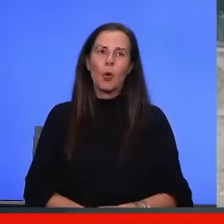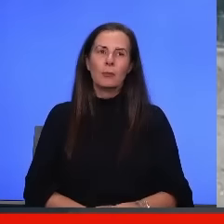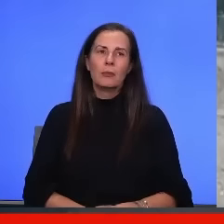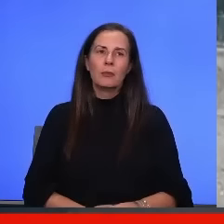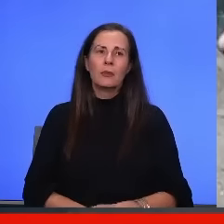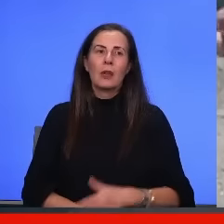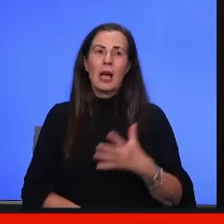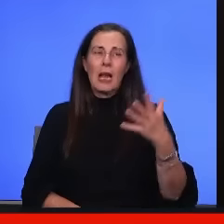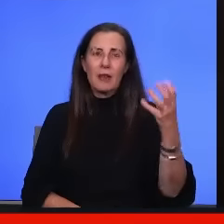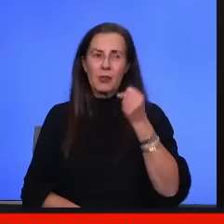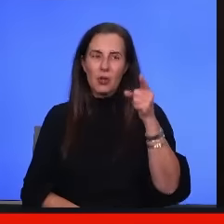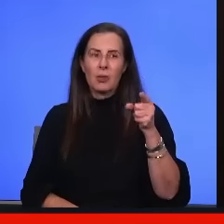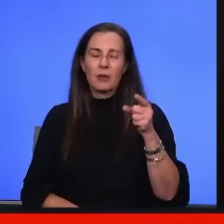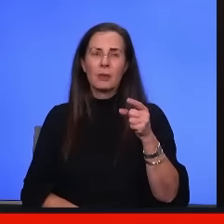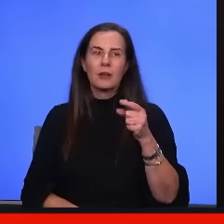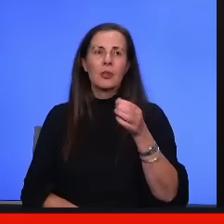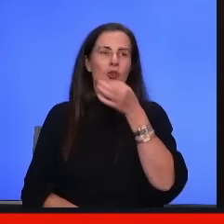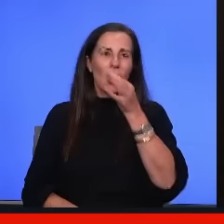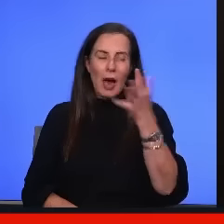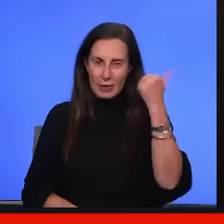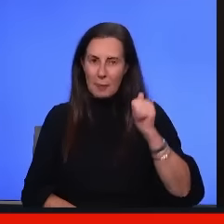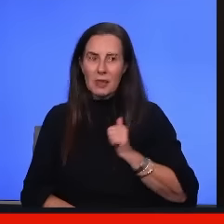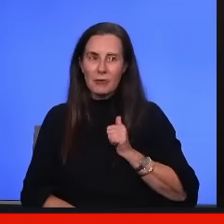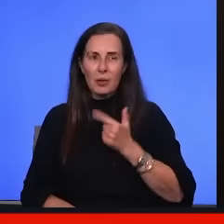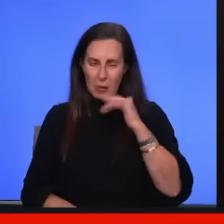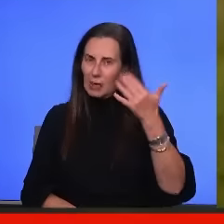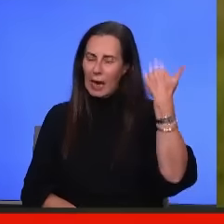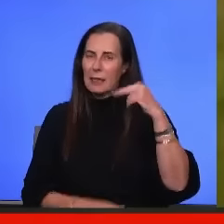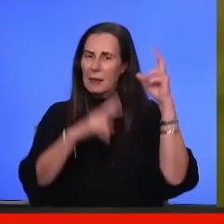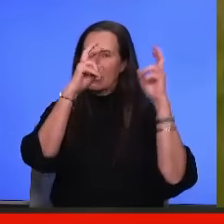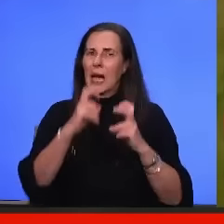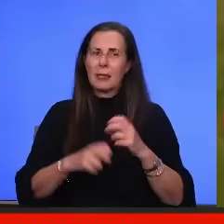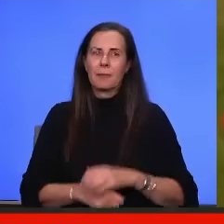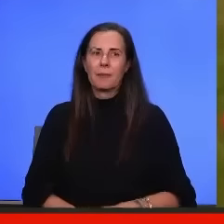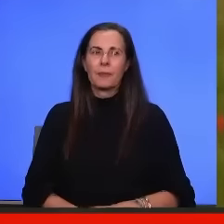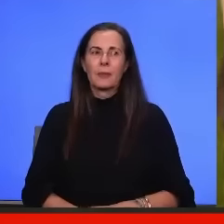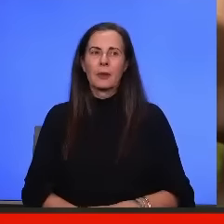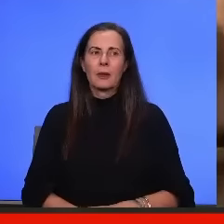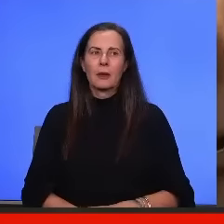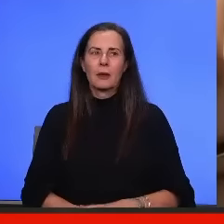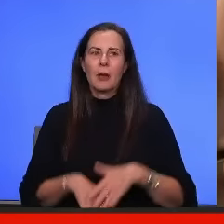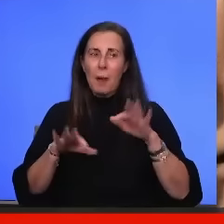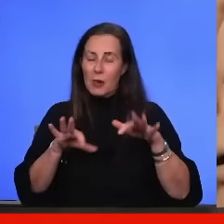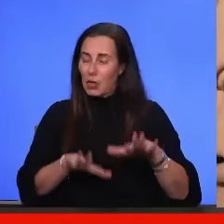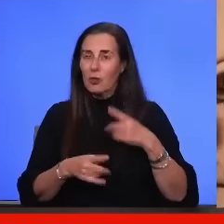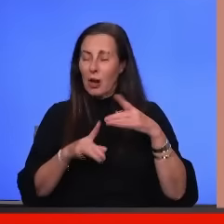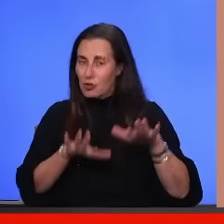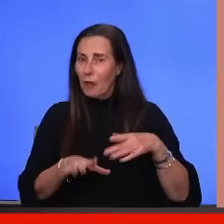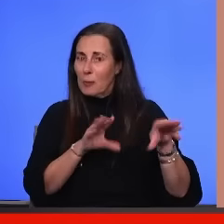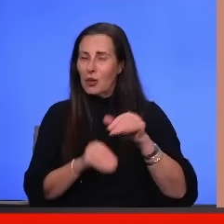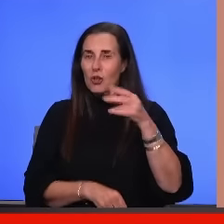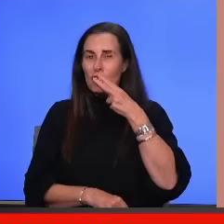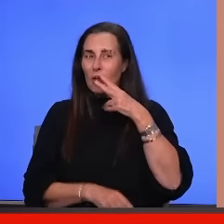לפני שלקחו אותו. שאלת אותו כאילו, היית בצבא וזה, אז הוא אומר לי, כן, הייתי בצנחנים. איזה סגירת מעגל זה, כאילו, מה שקרה, ישבתי איתו, דיברתי איתו, עשינו סיגריה.